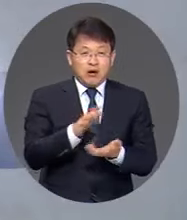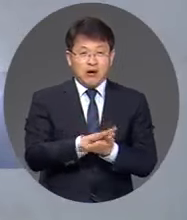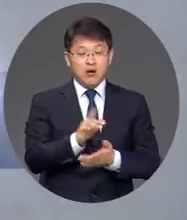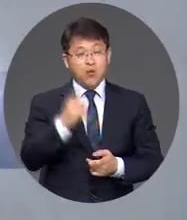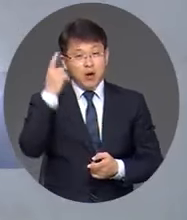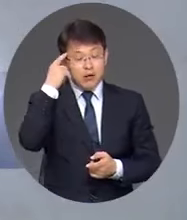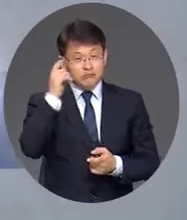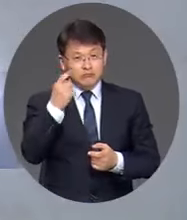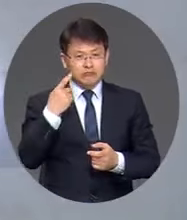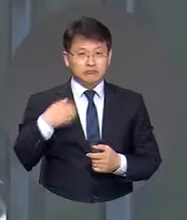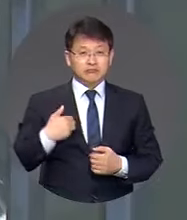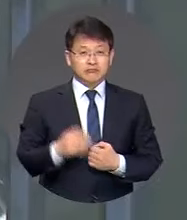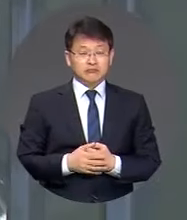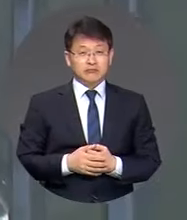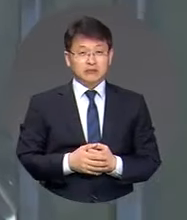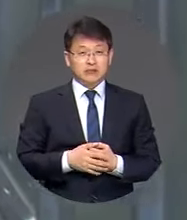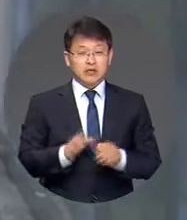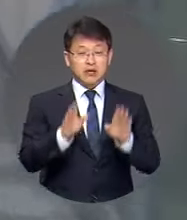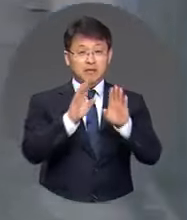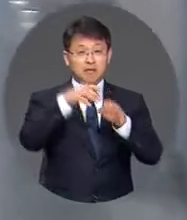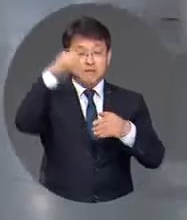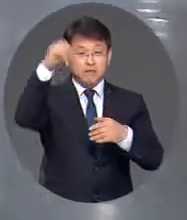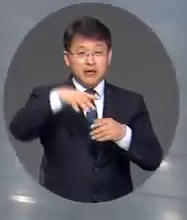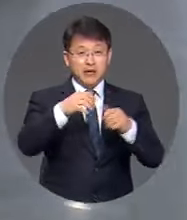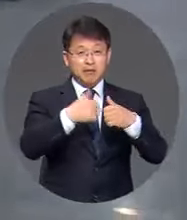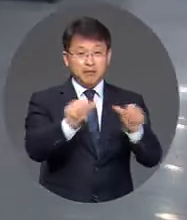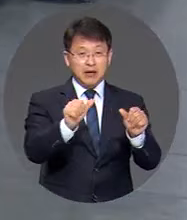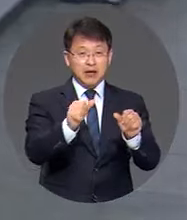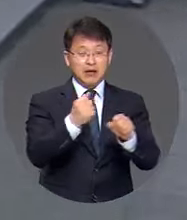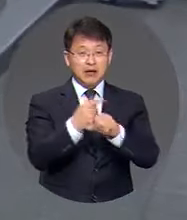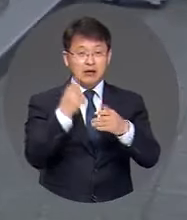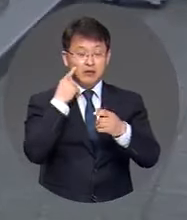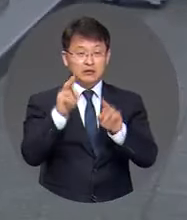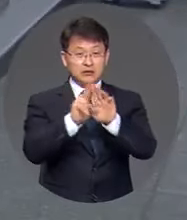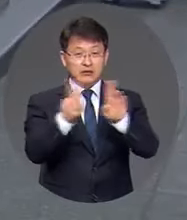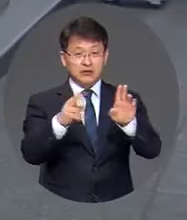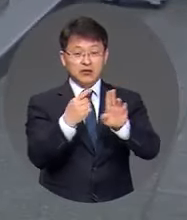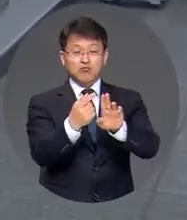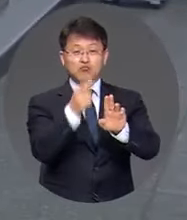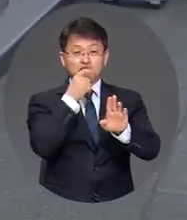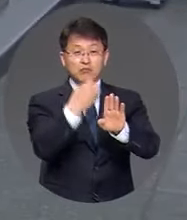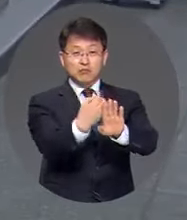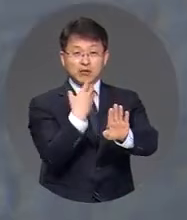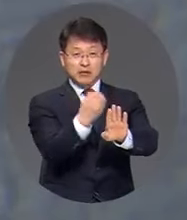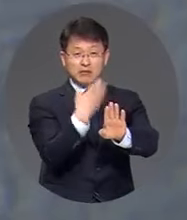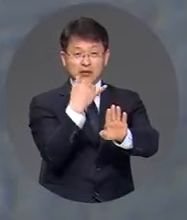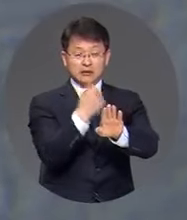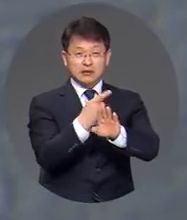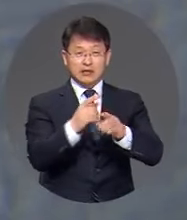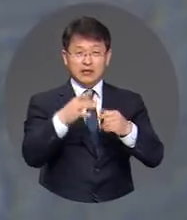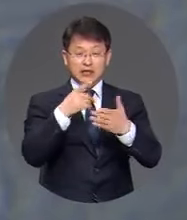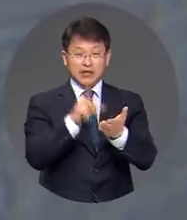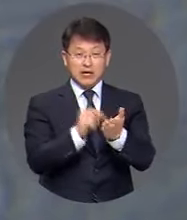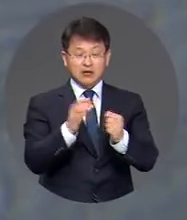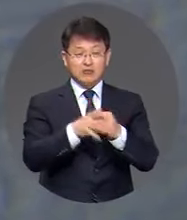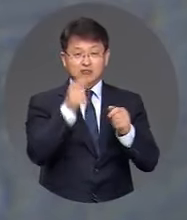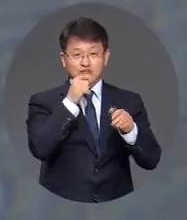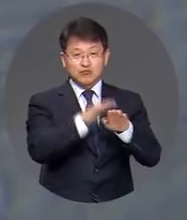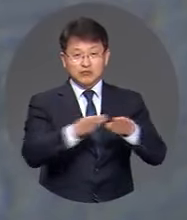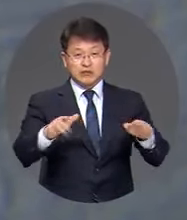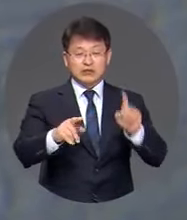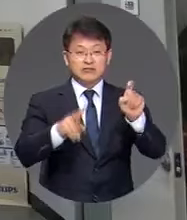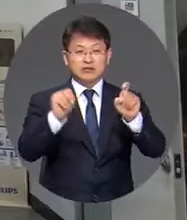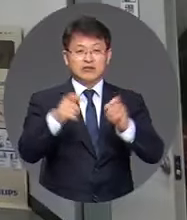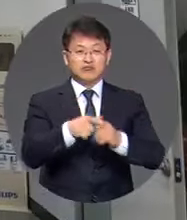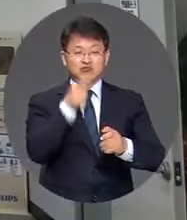이리 와라노 이래가고. 배관이 터진 반대편 벽에 갈라진 틈으로 뜨거운 물이 새면서 복도 약 10m가 물바다가